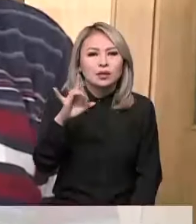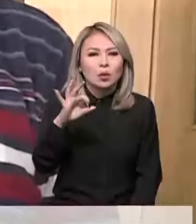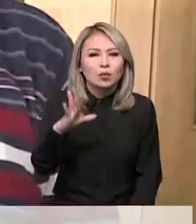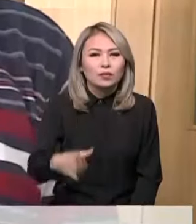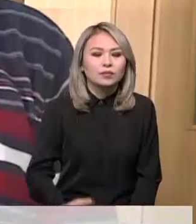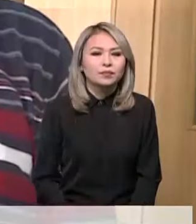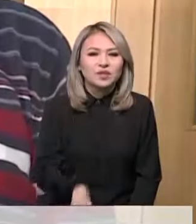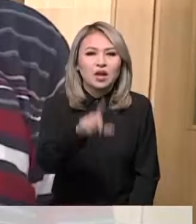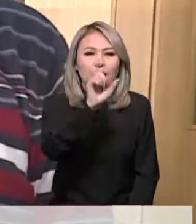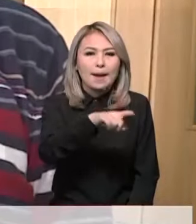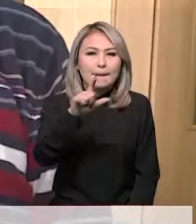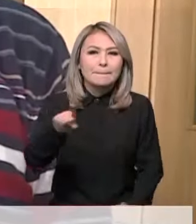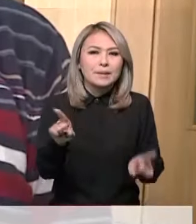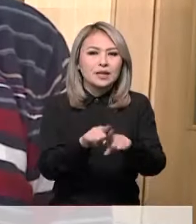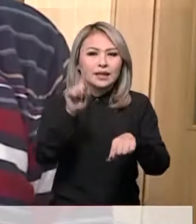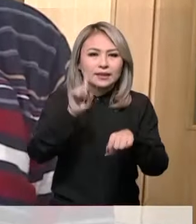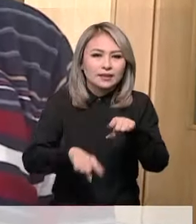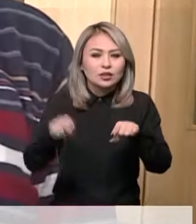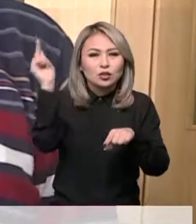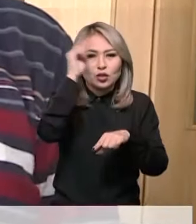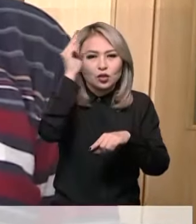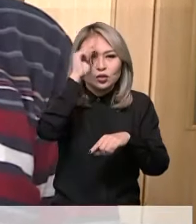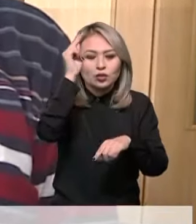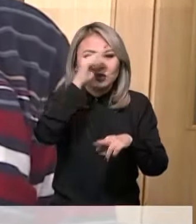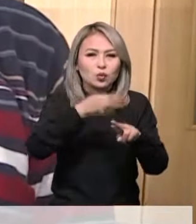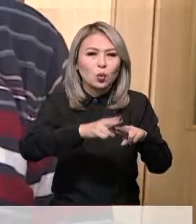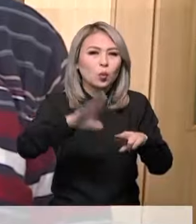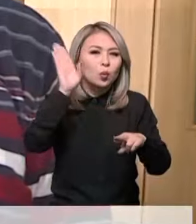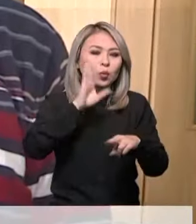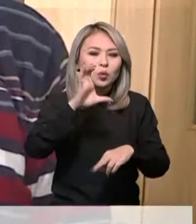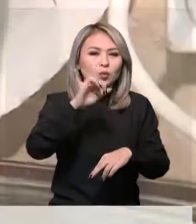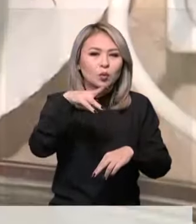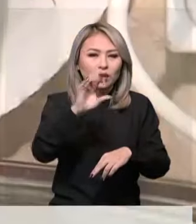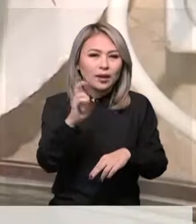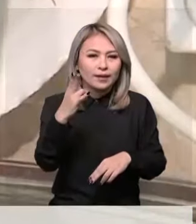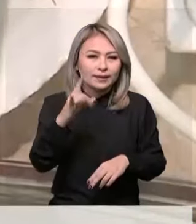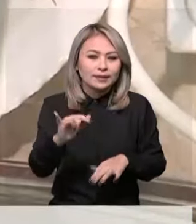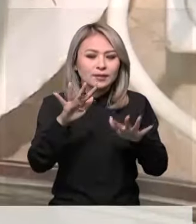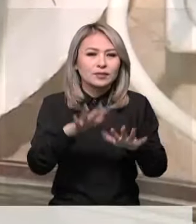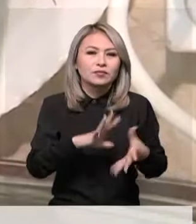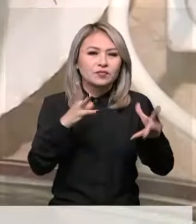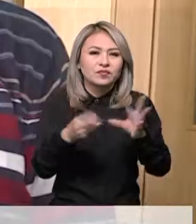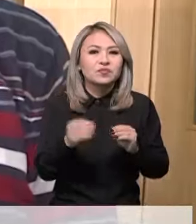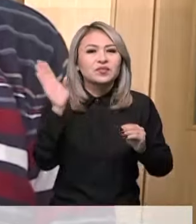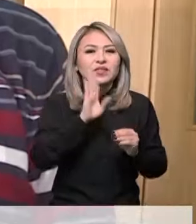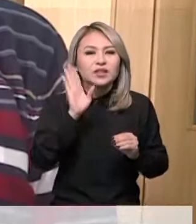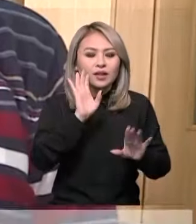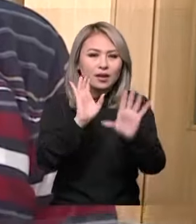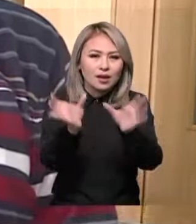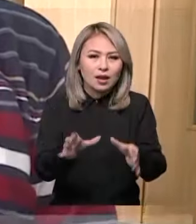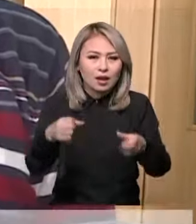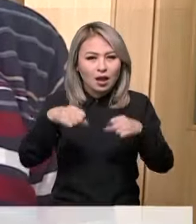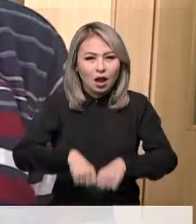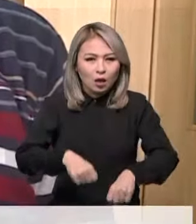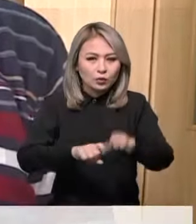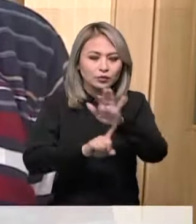баласы жақсылыққа тез үйренеді ғой. Сондықтан су келді ауылымызда, водозаборный колонкалар тұрды. Олардың